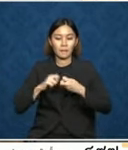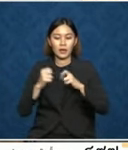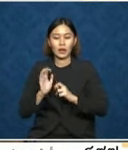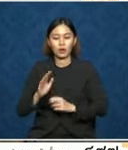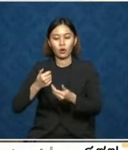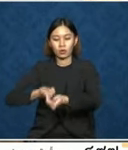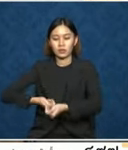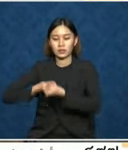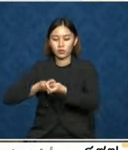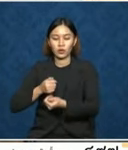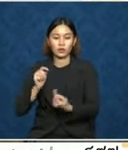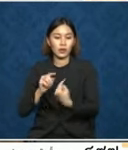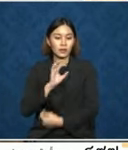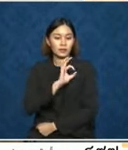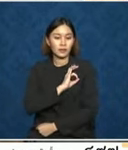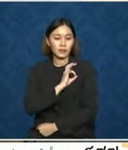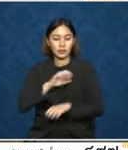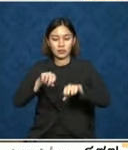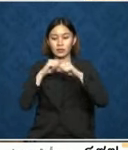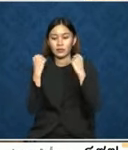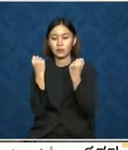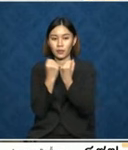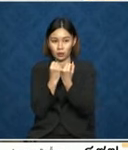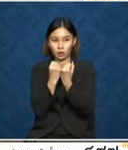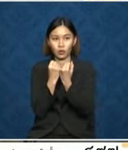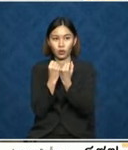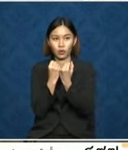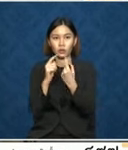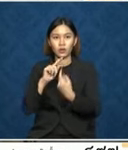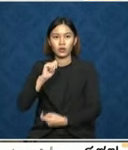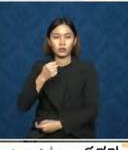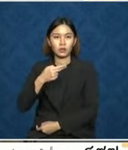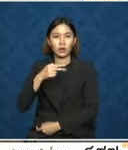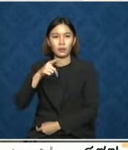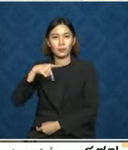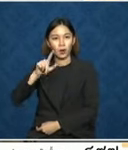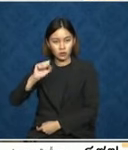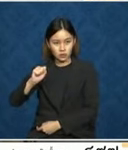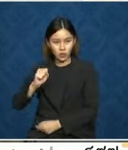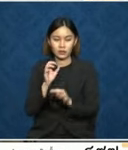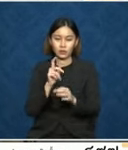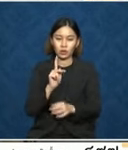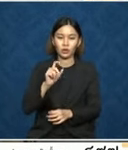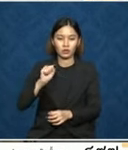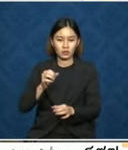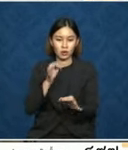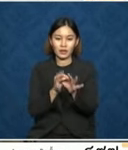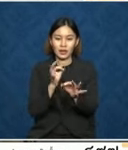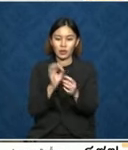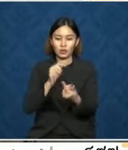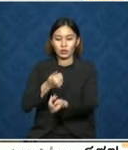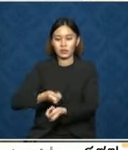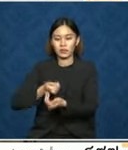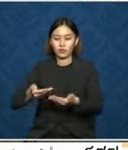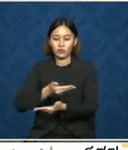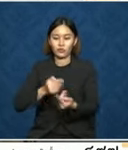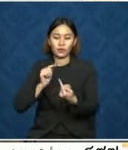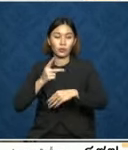พี่น้องเกษตรกรที่เป็นสมาชิกของสมาคมชาวพกิจสงเคราะห์ธกสหรือธนาคารเพื่อการเกษตรและสหกรณ์มหาือต่อท่านประธาน